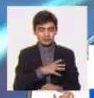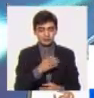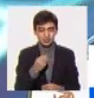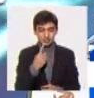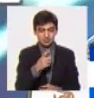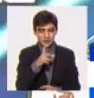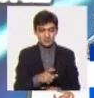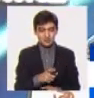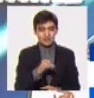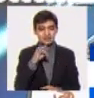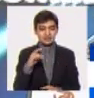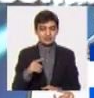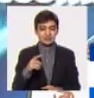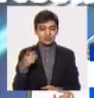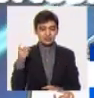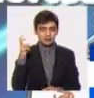еще одного пациента из